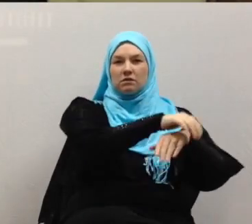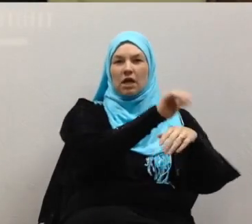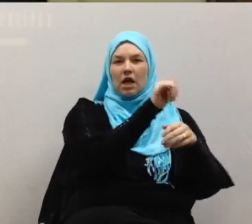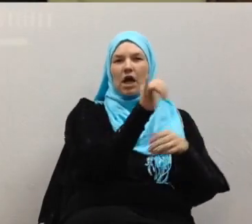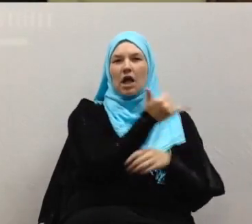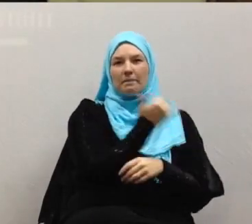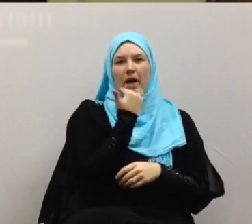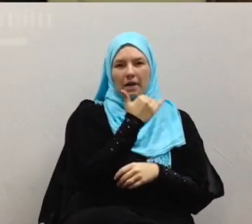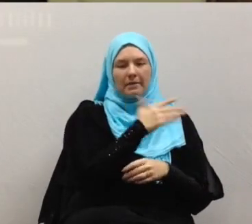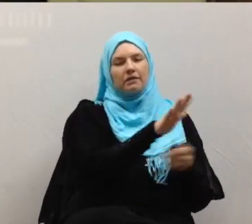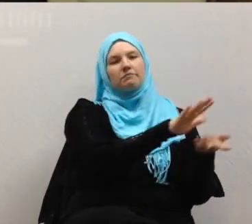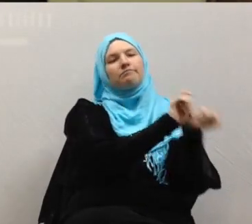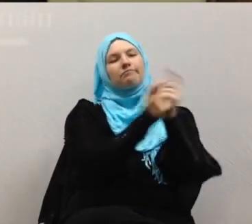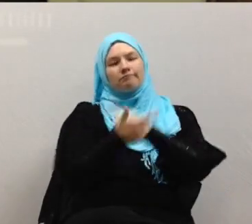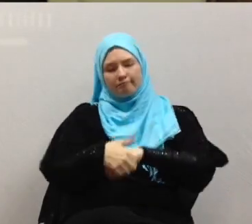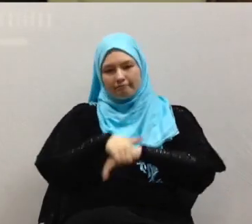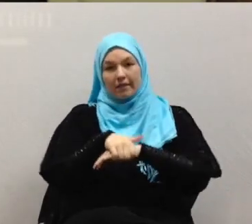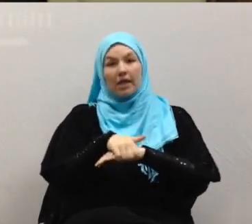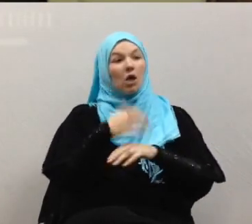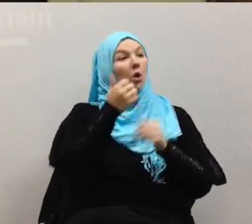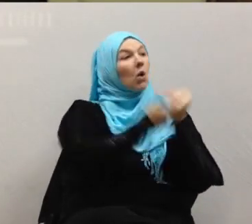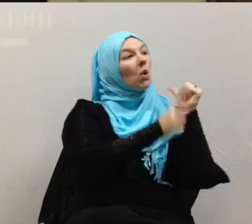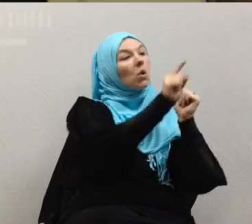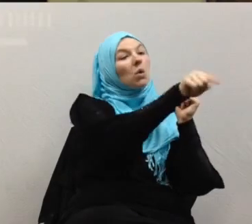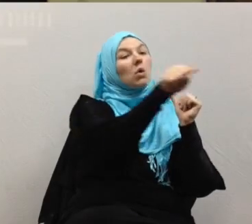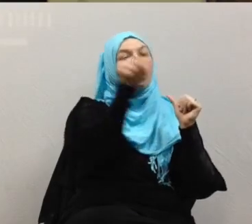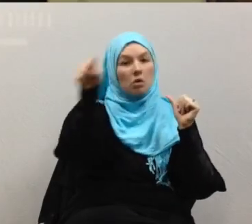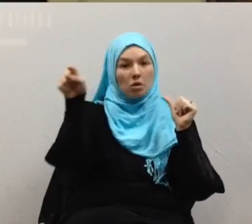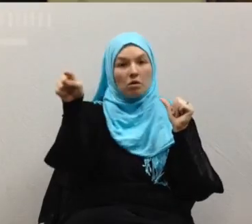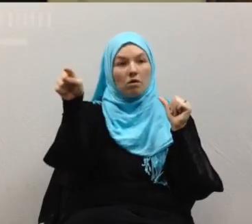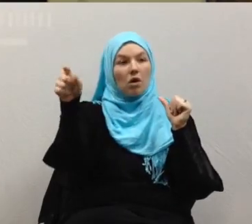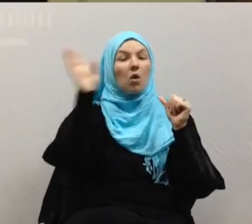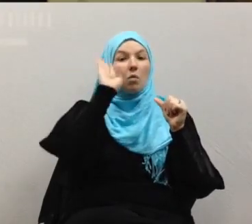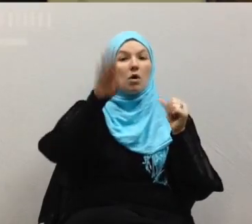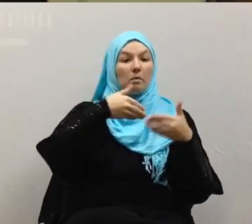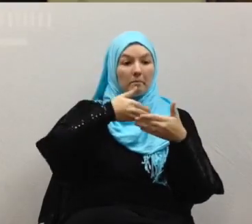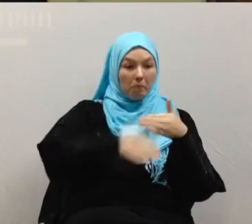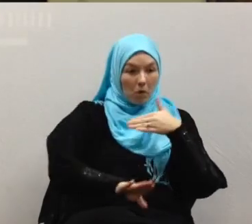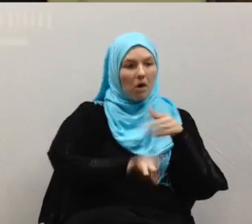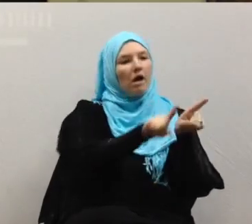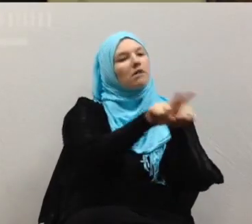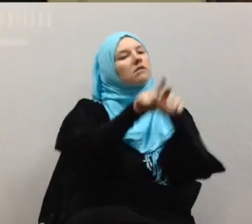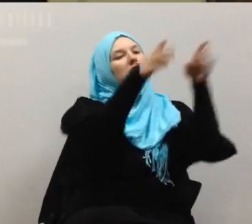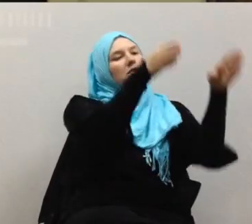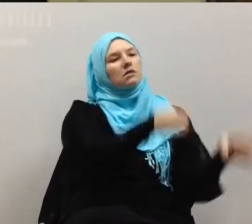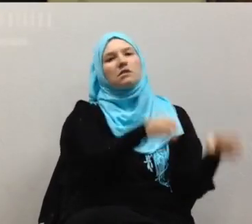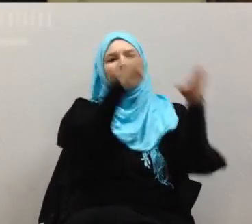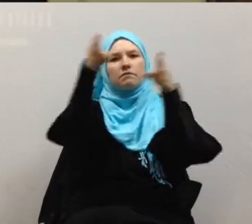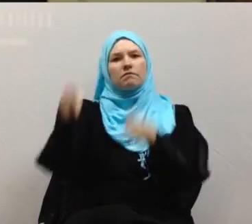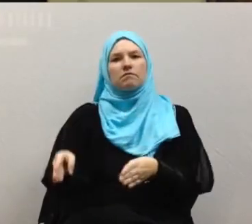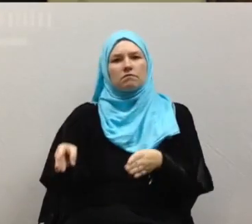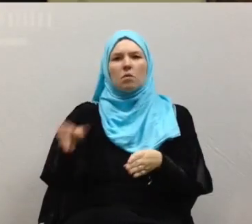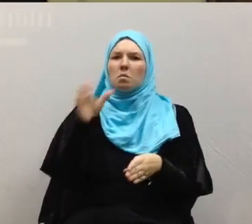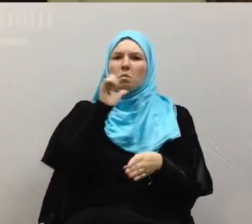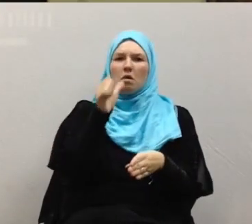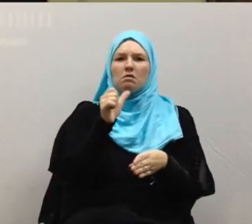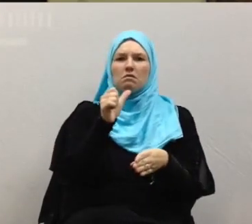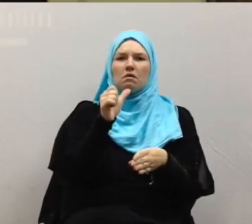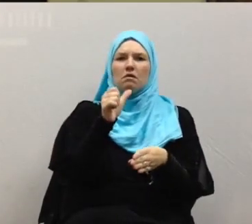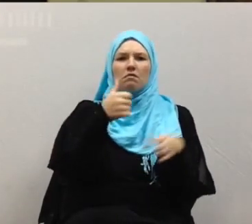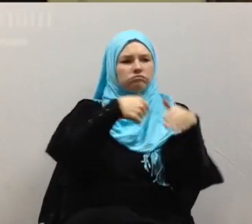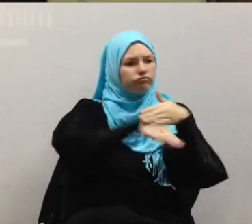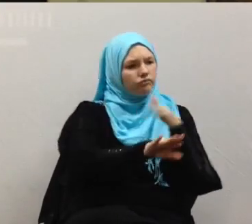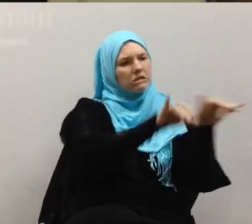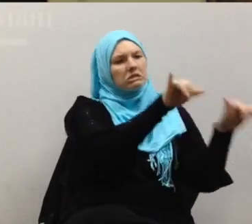فَرْدًا. Every one of you will come as an individual. Why not as a group?